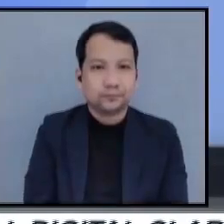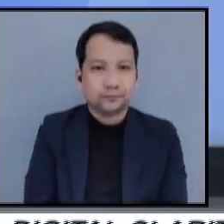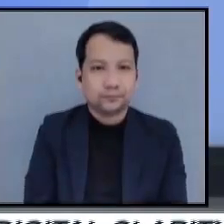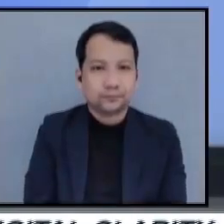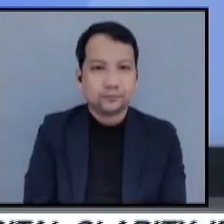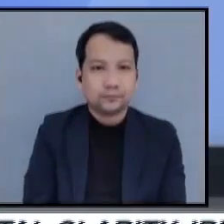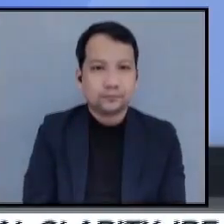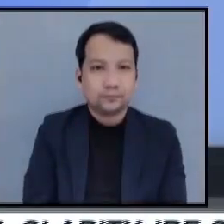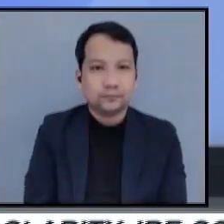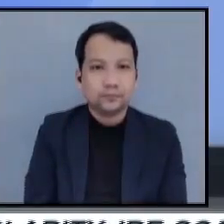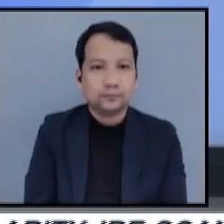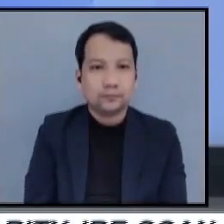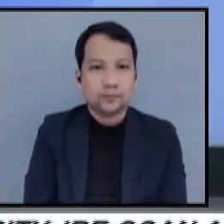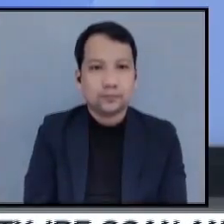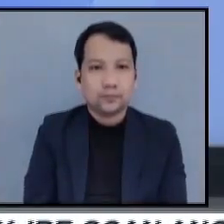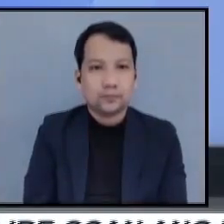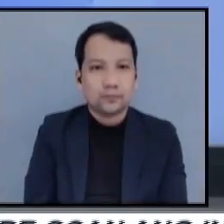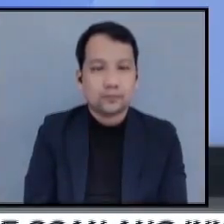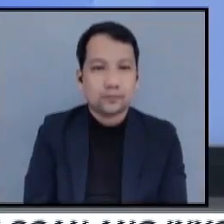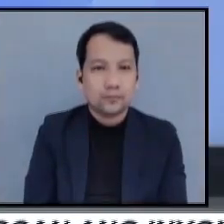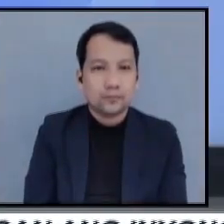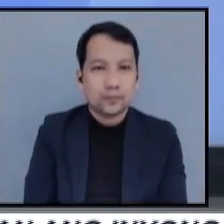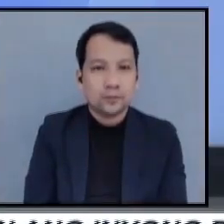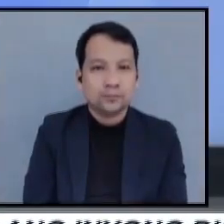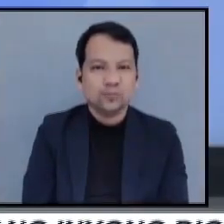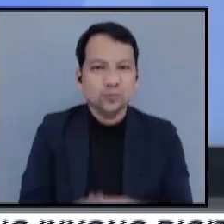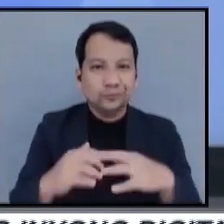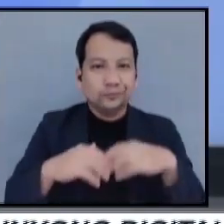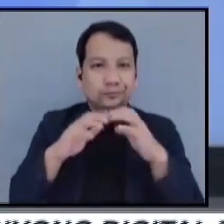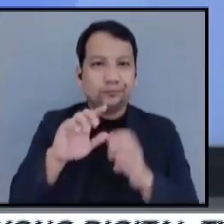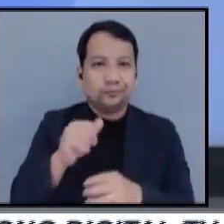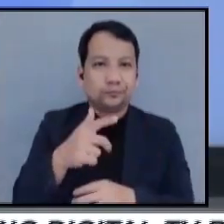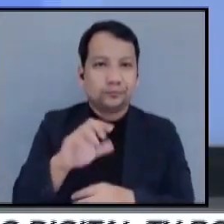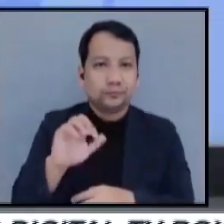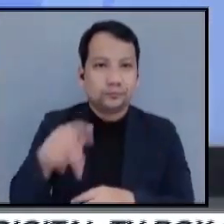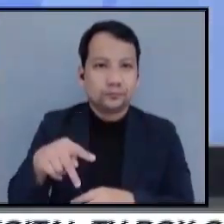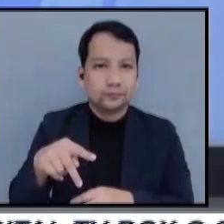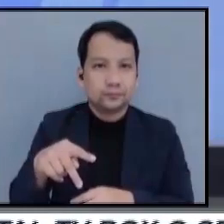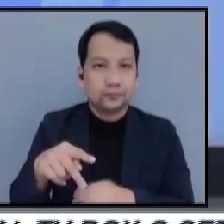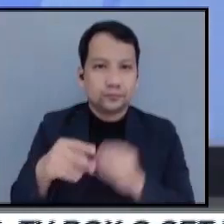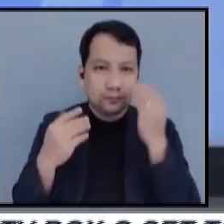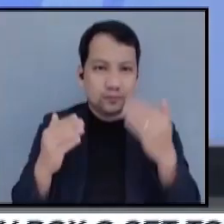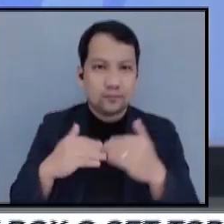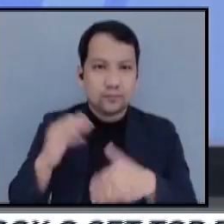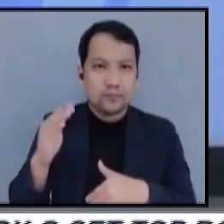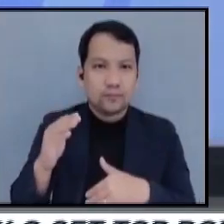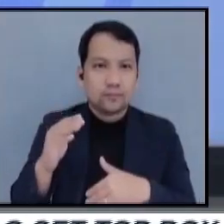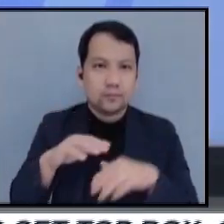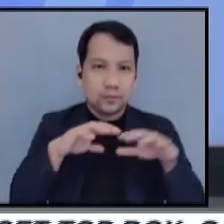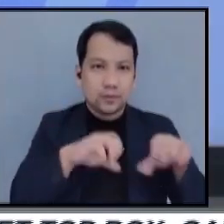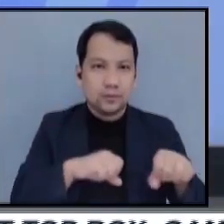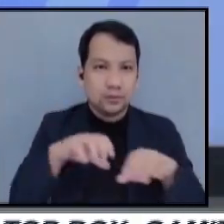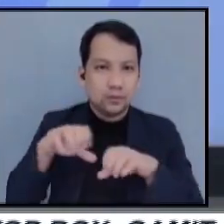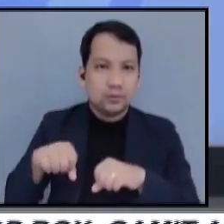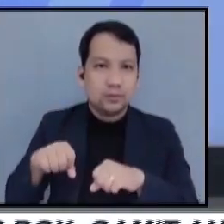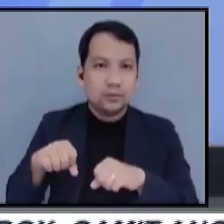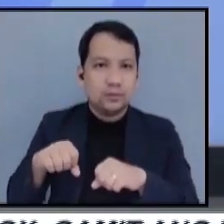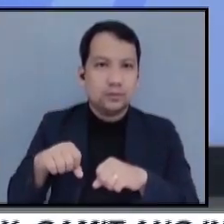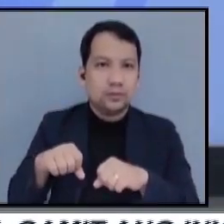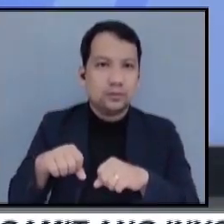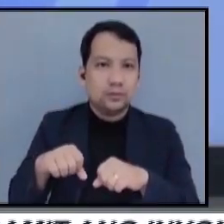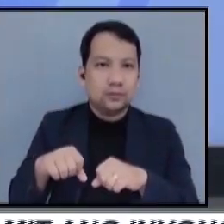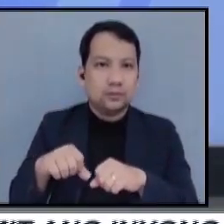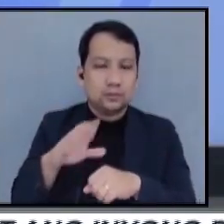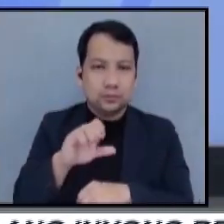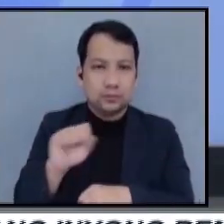Target bumuo ang AGA party list ng National Council na tututok sa panguhuli at pagkakaso sa mga agricultural